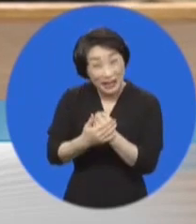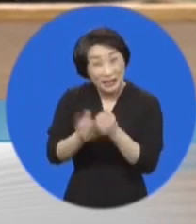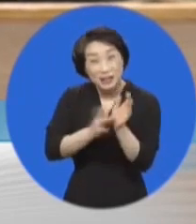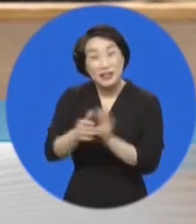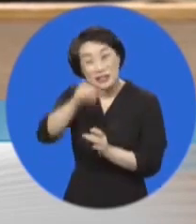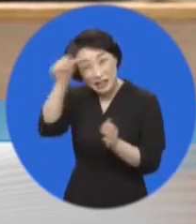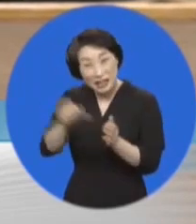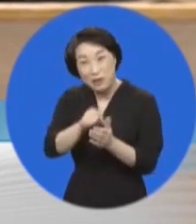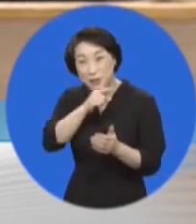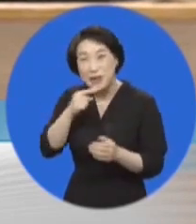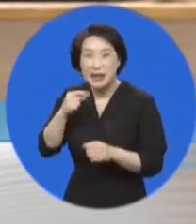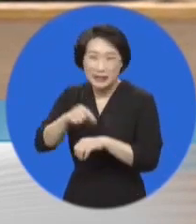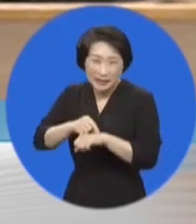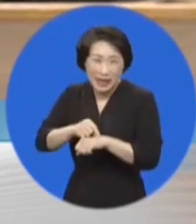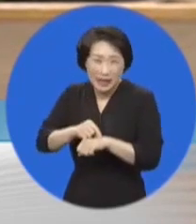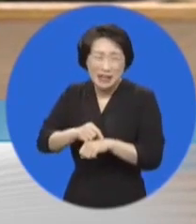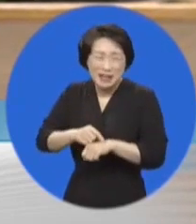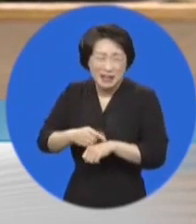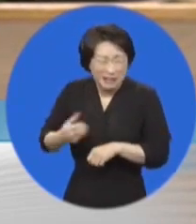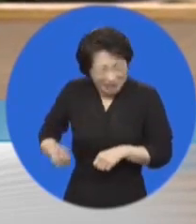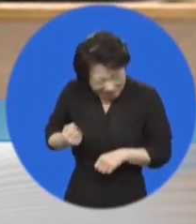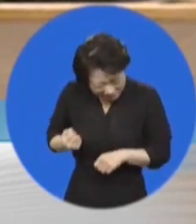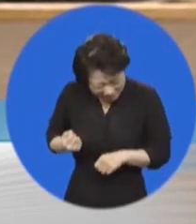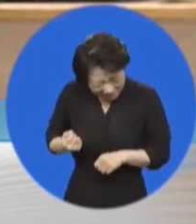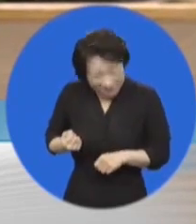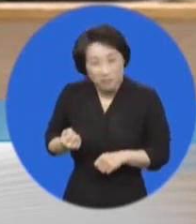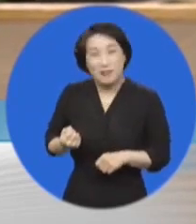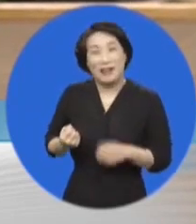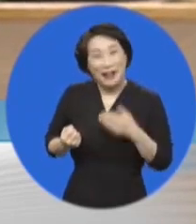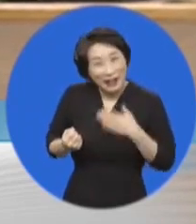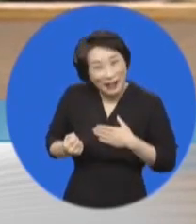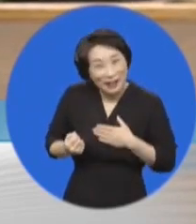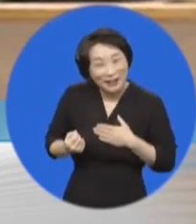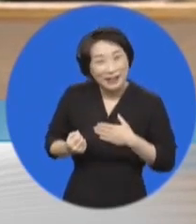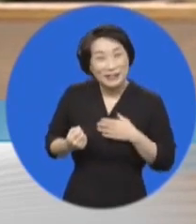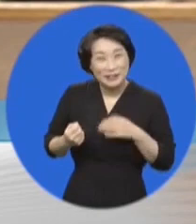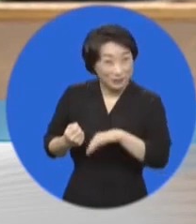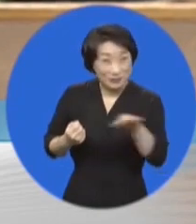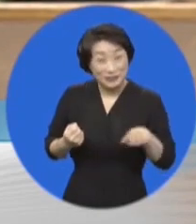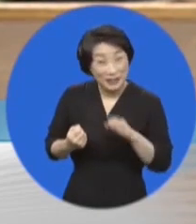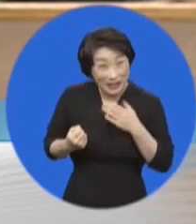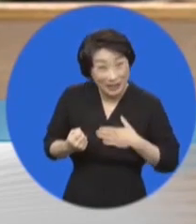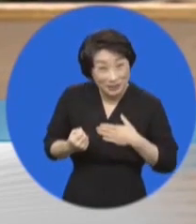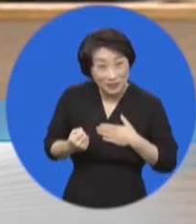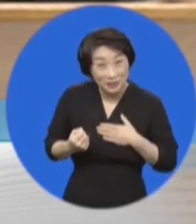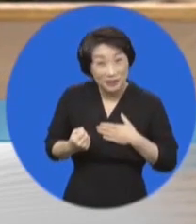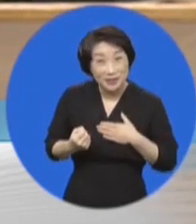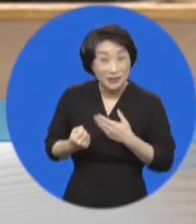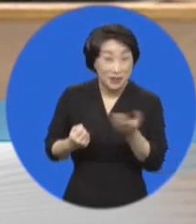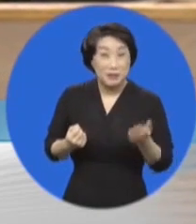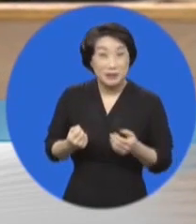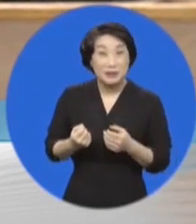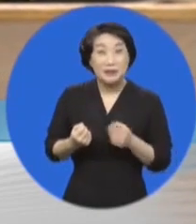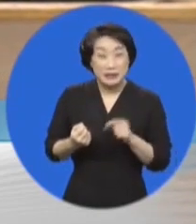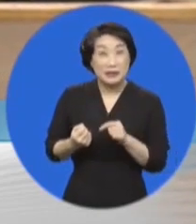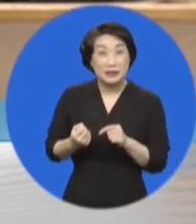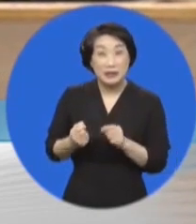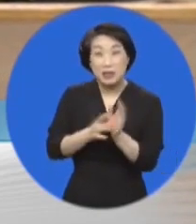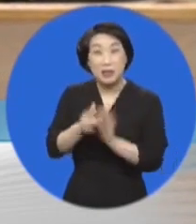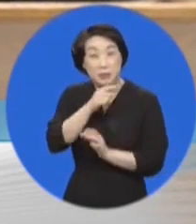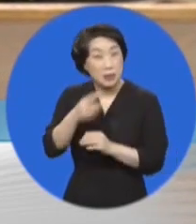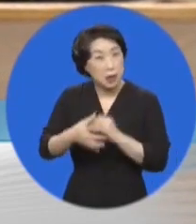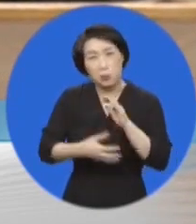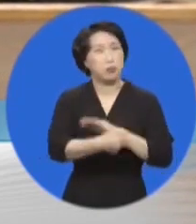피와 살을 꽉 쥐고 손가락은 다 다 찍혀도 이거는